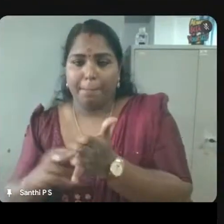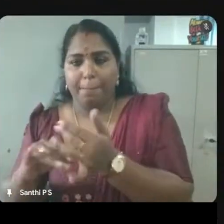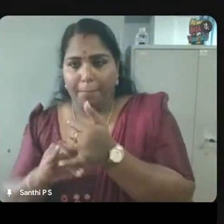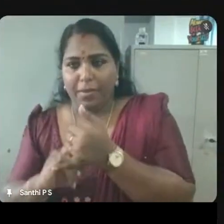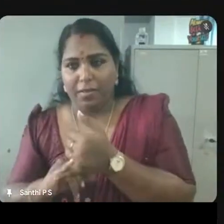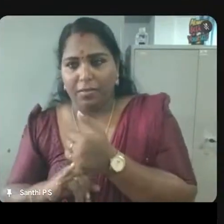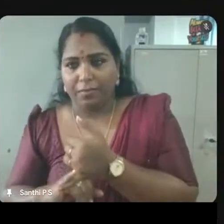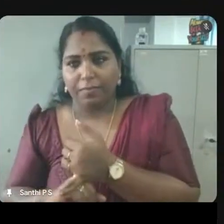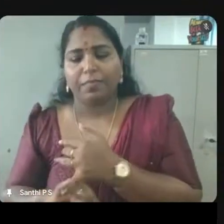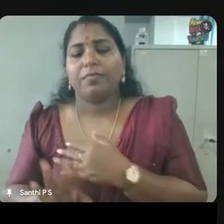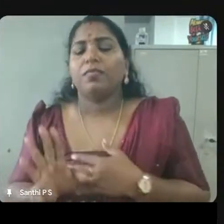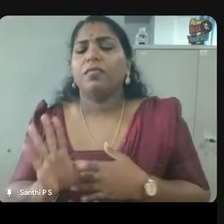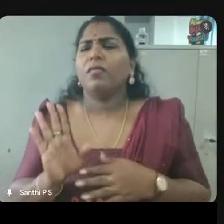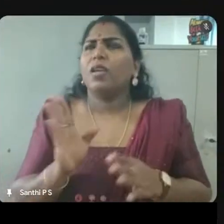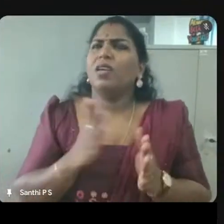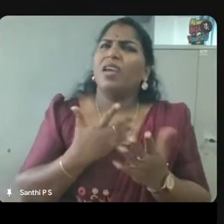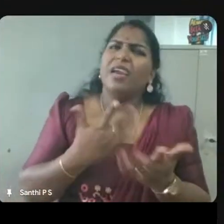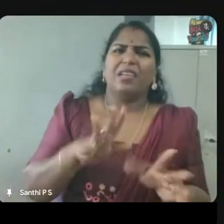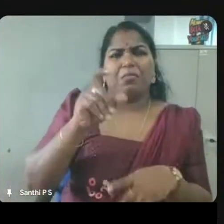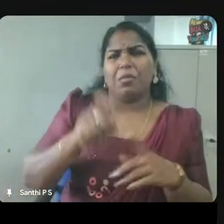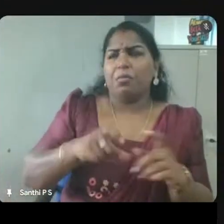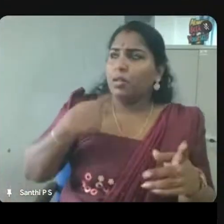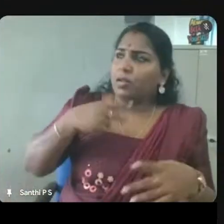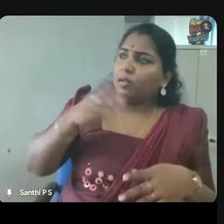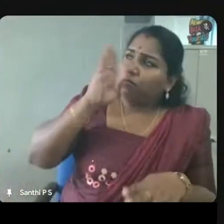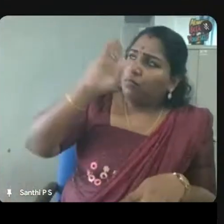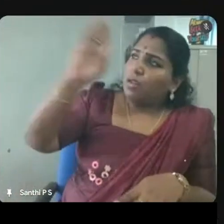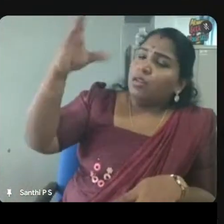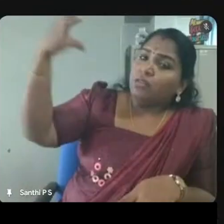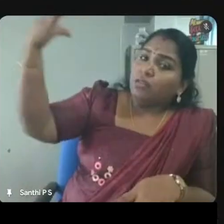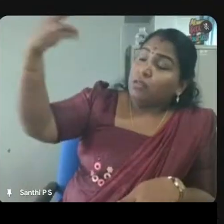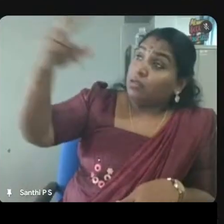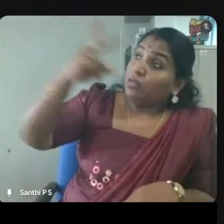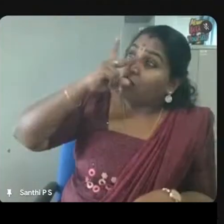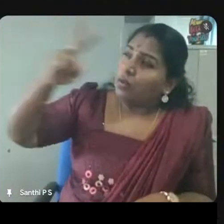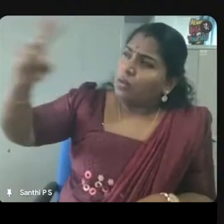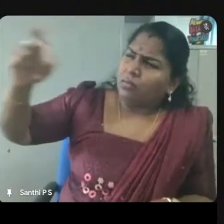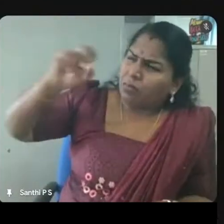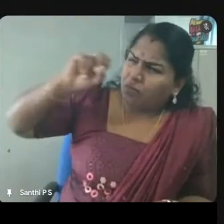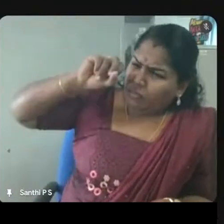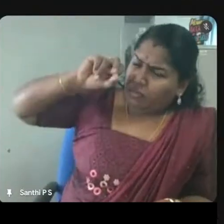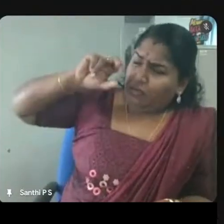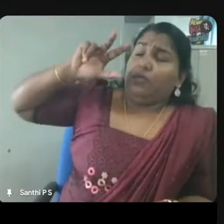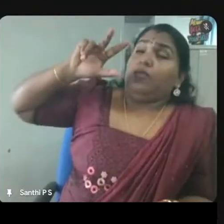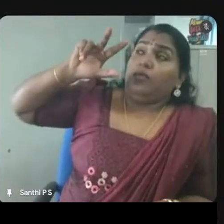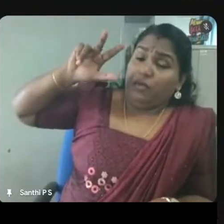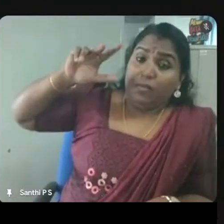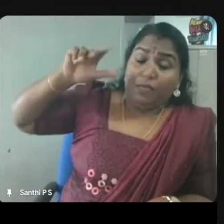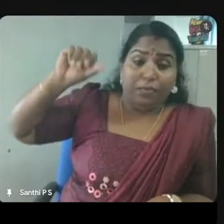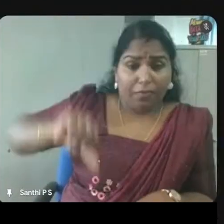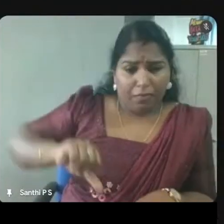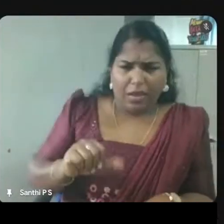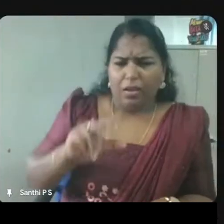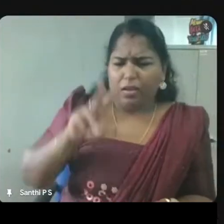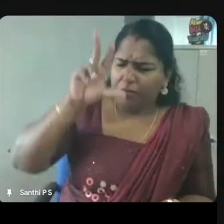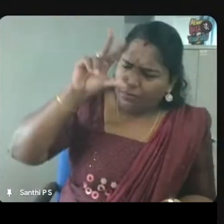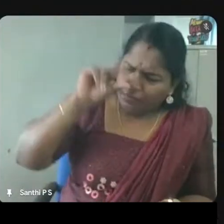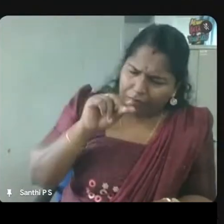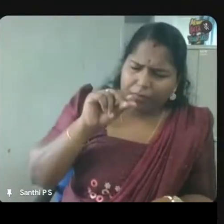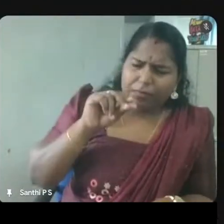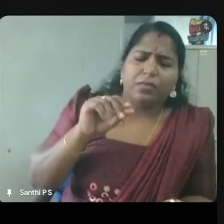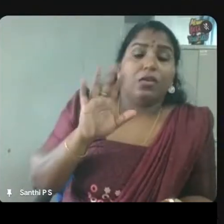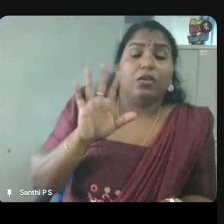സൂര്യനെ നോക്കിയാലും നമുക്ക് ഒരു പരിധി വരെ കണ്ണ് തുറക്കാൻ പറ്റുള്ളൂ. നമുക്ക് കണ്ണ് ഡയറക്ട്ലി സൂര്യനിൽ നോക്കാൻ പറ്റില്ല. ബട്ട് ഡു നോട്ട് അറ്റംപ്റ്റ് ടു ഡു ദാറ്റ്